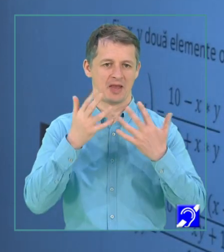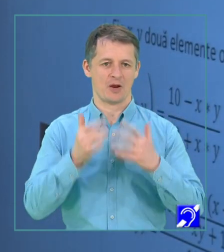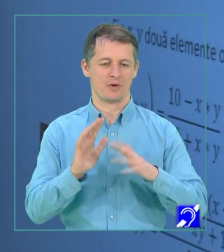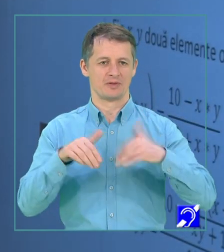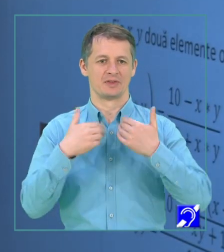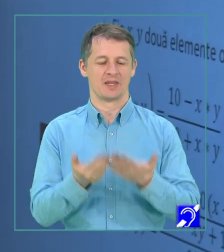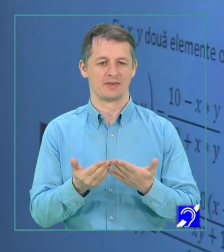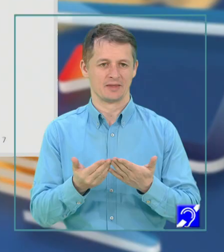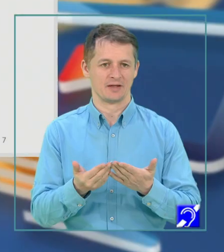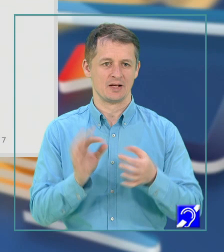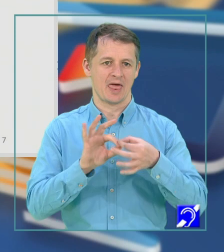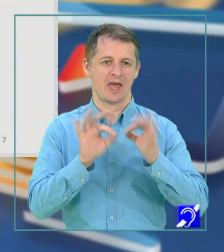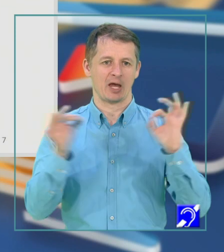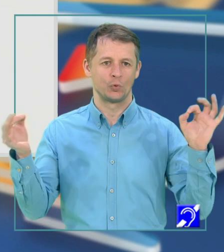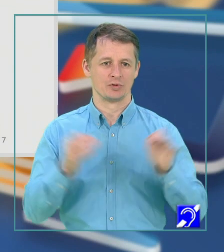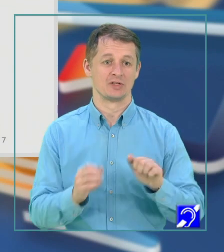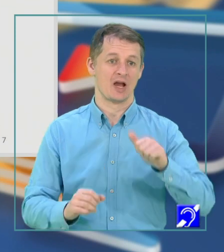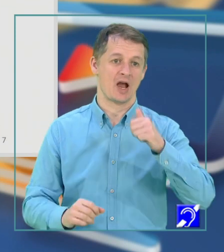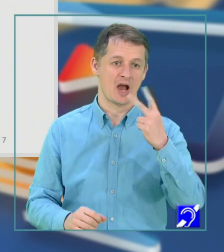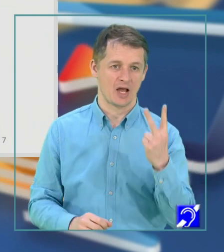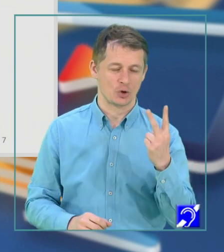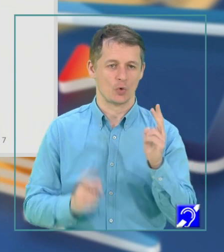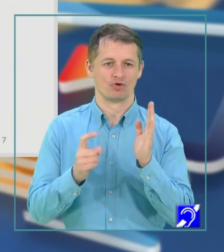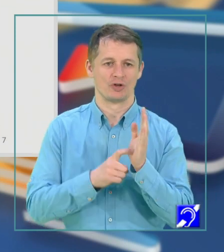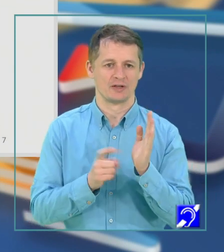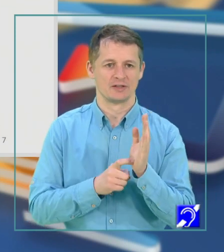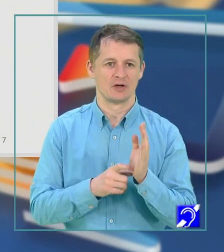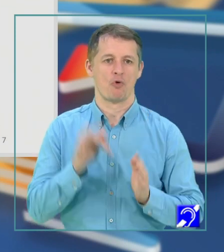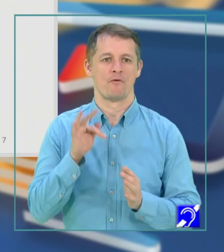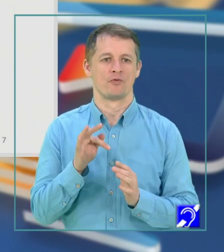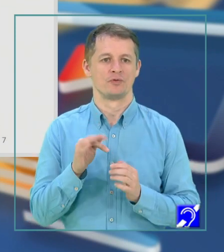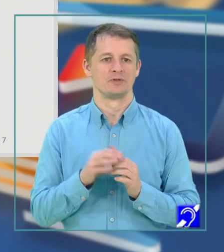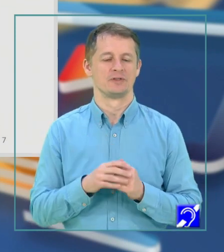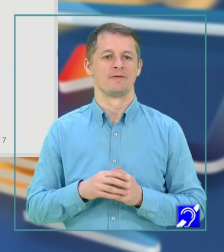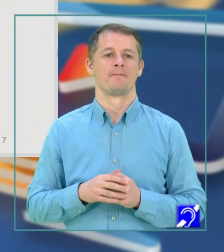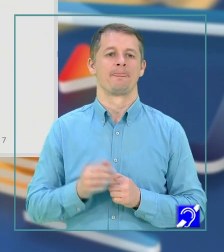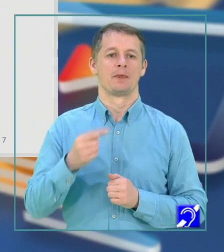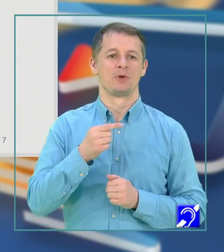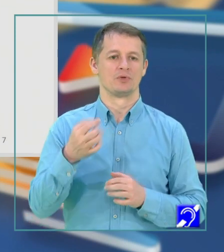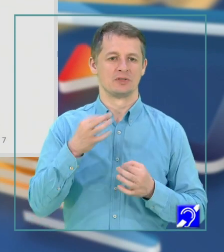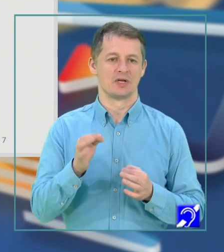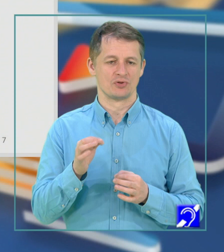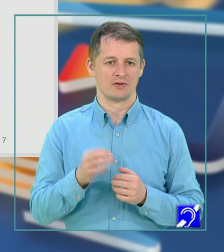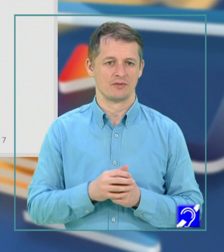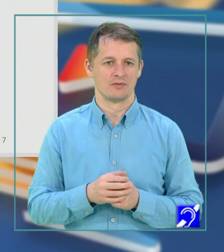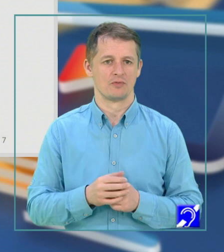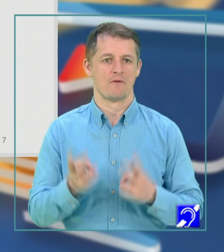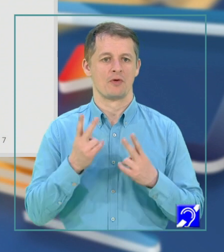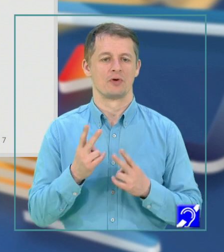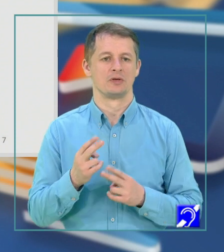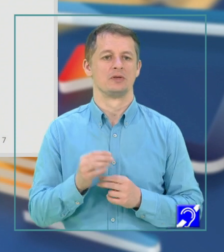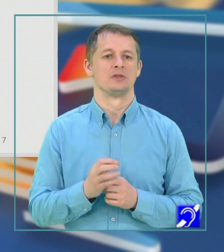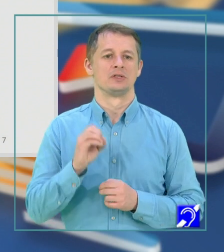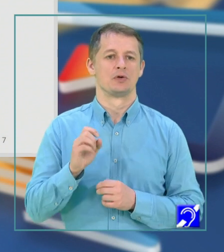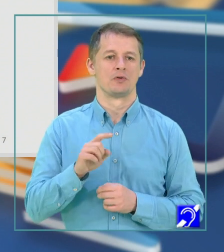în enunț. În a doua cerință, o funcție definită pe intervalul minus 10-10 cu valori în 0 infinit